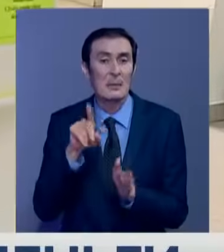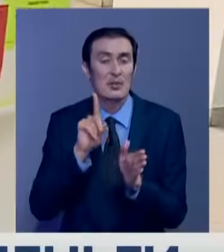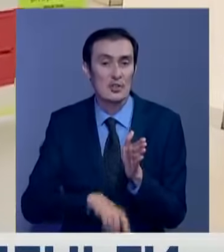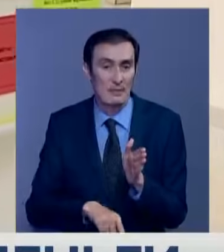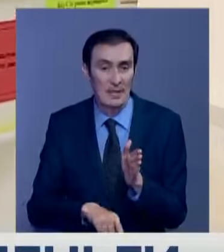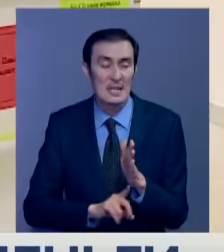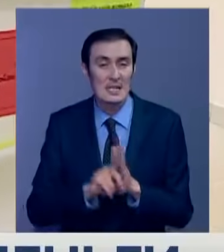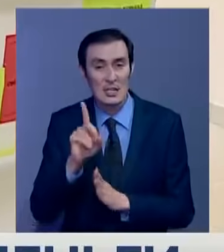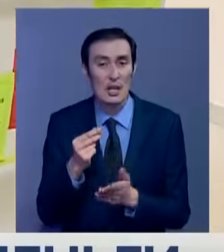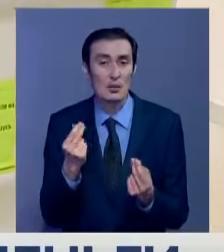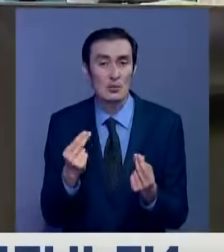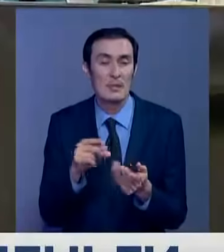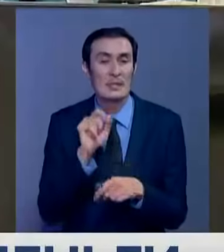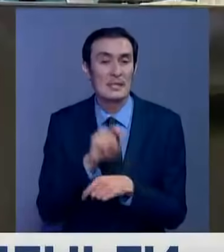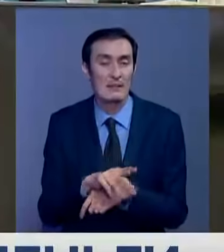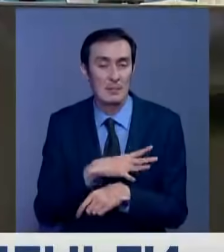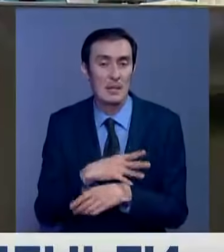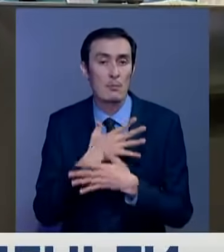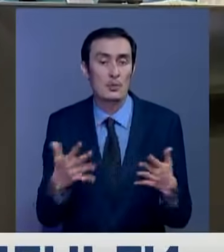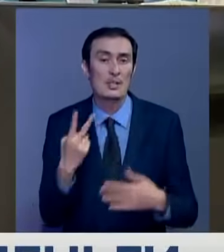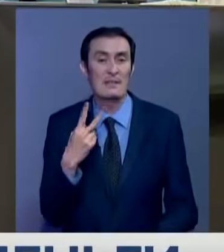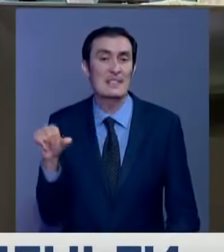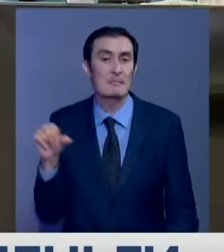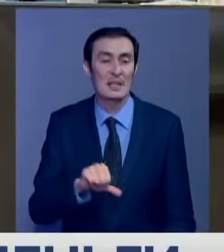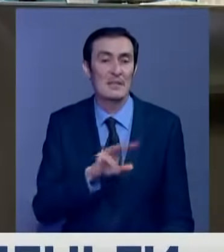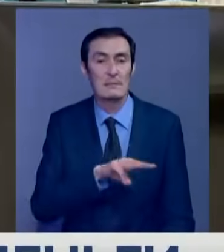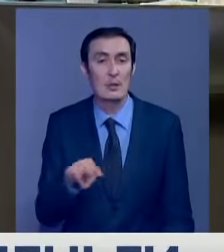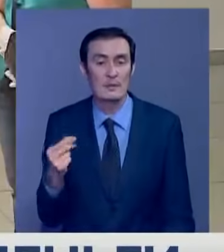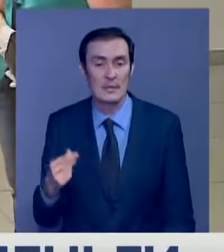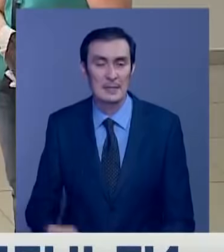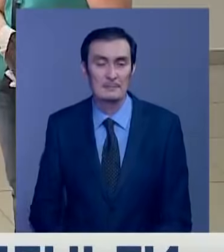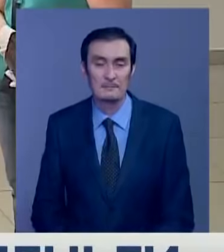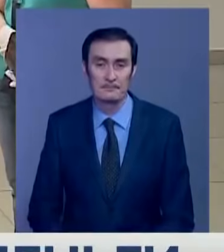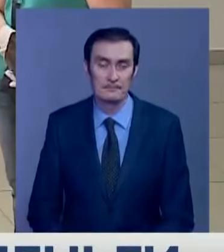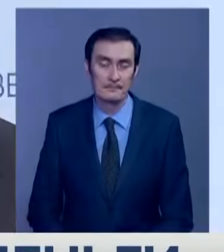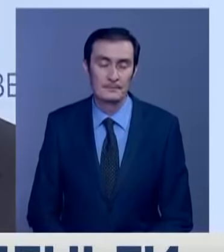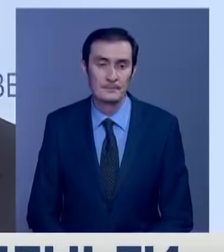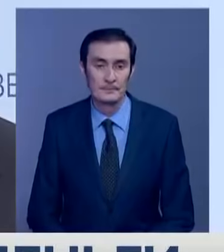подешевле. Изначально сумма заявки превышала 2,5 миллиона.